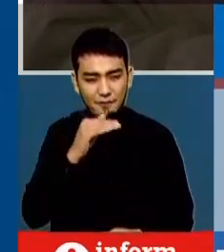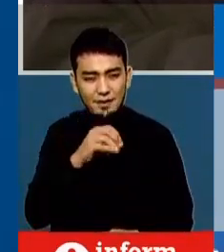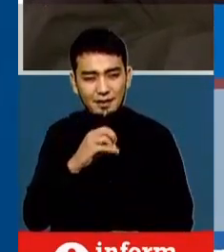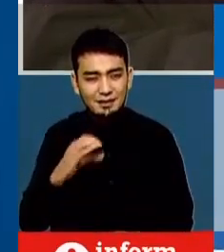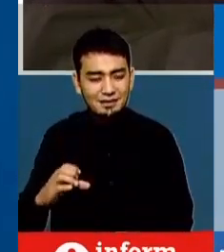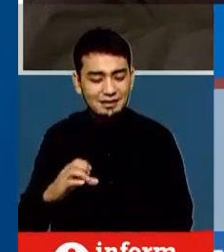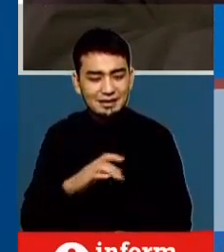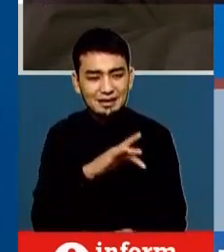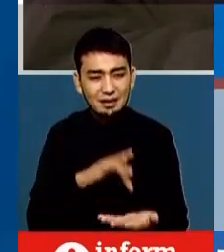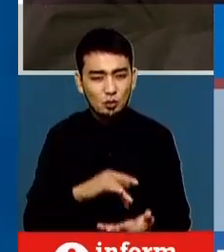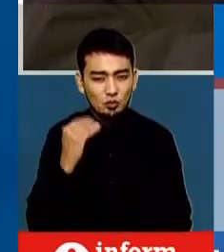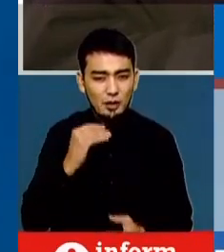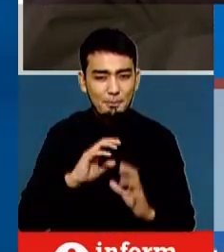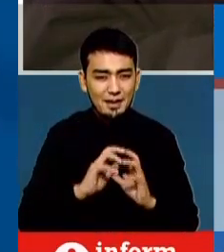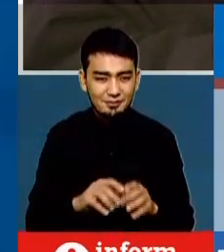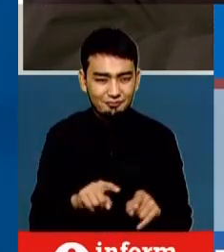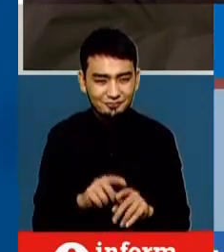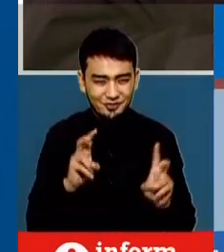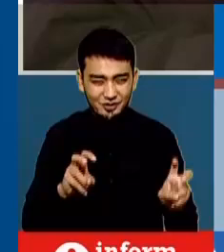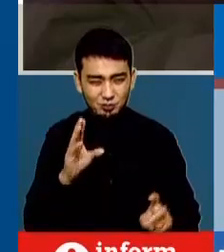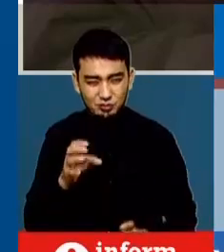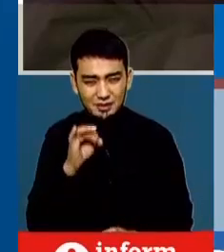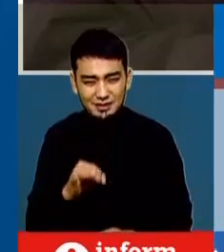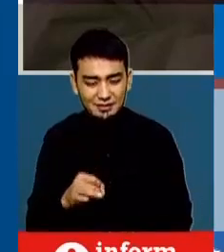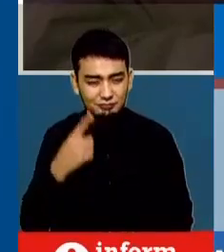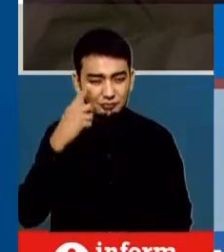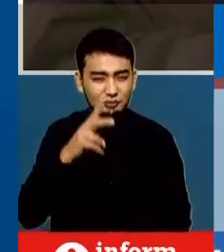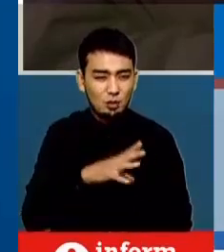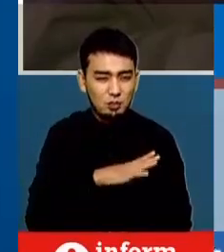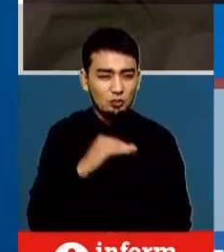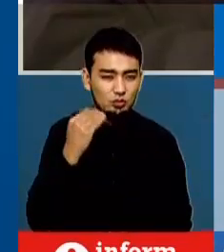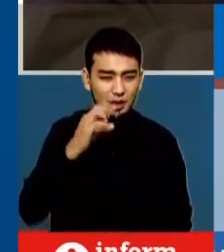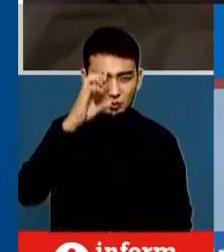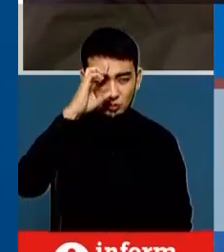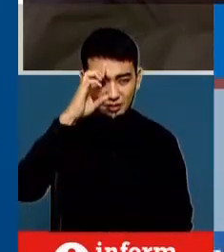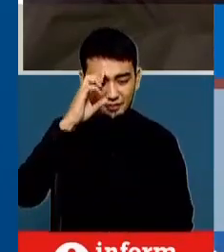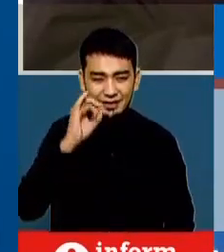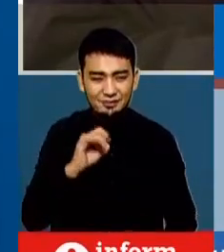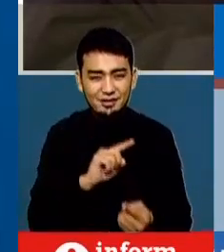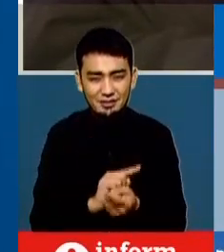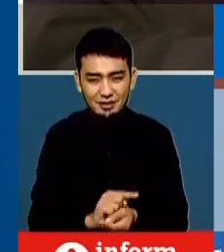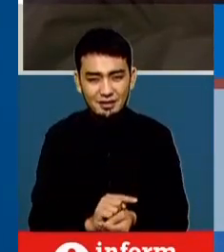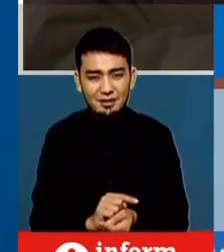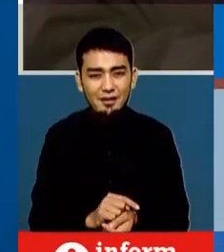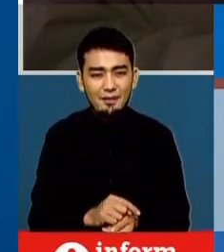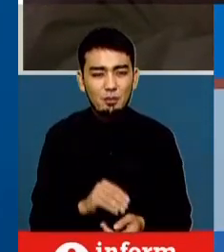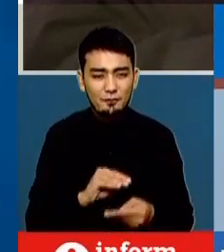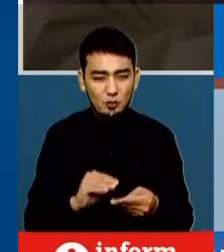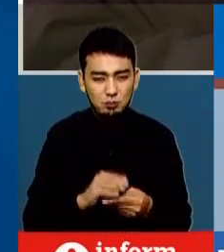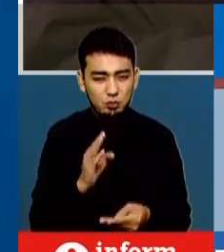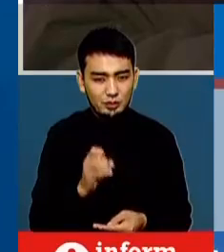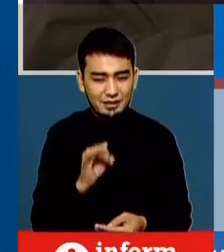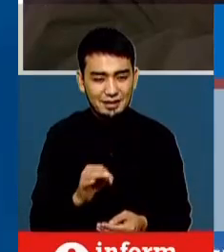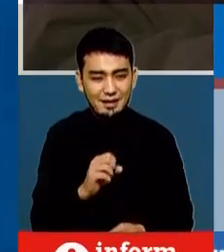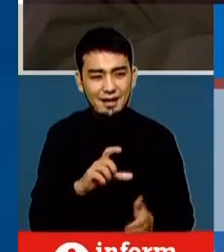центра тюркского мира. Впрочем, в этом году представители организации тюркских государств встретятся вновь на международном